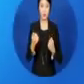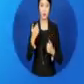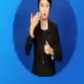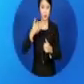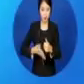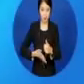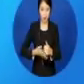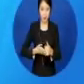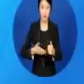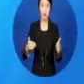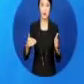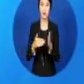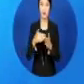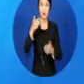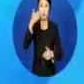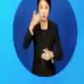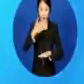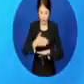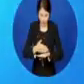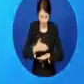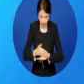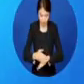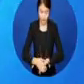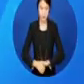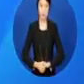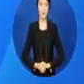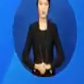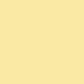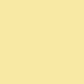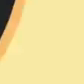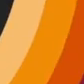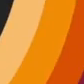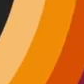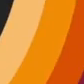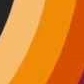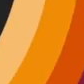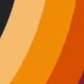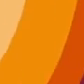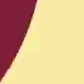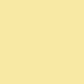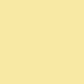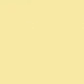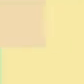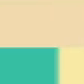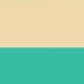천안뉴스 마치겠습니다. 고맙습니다.